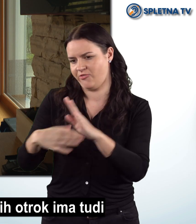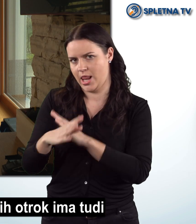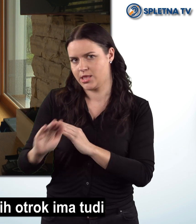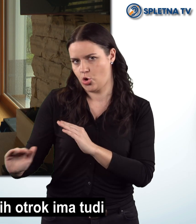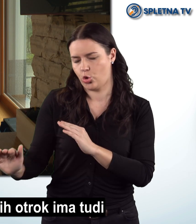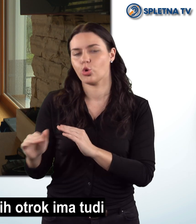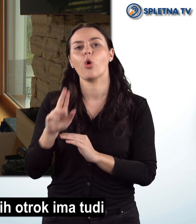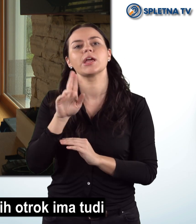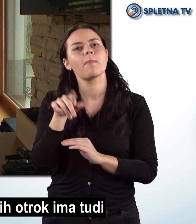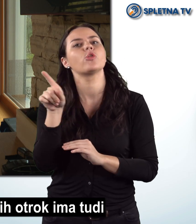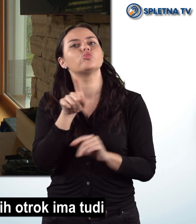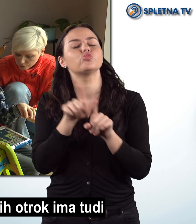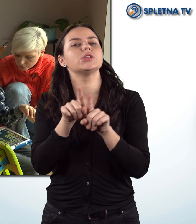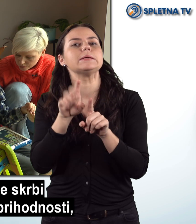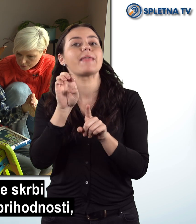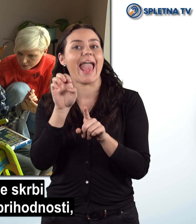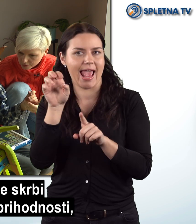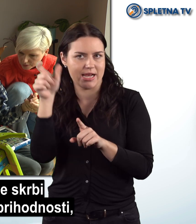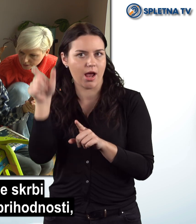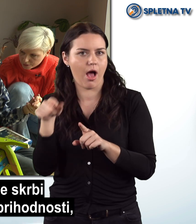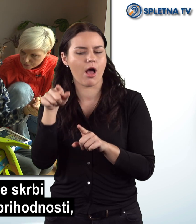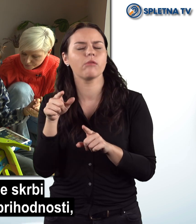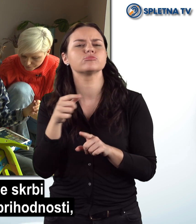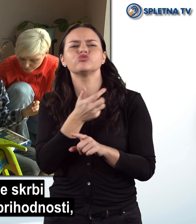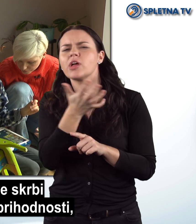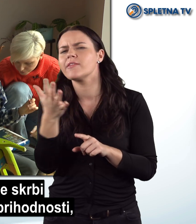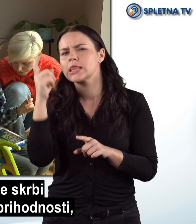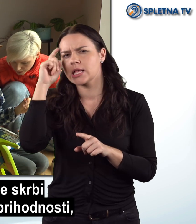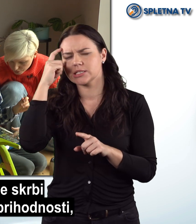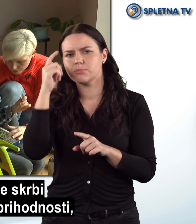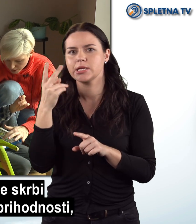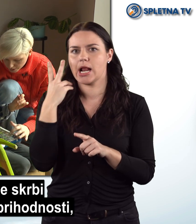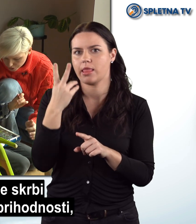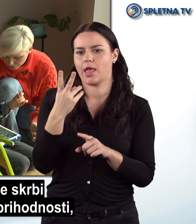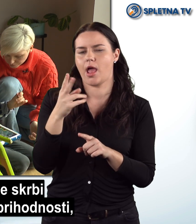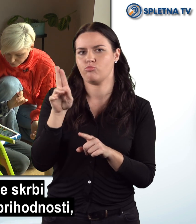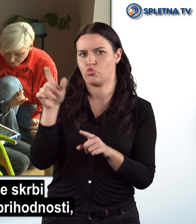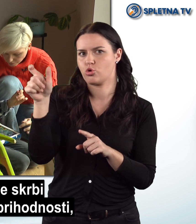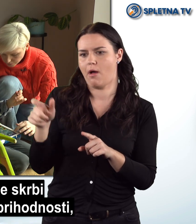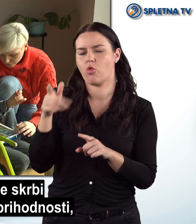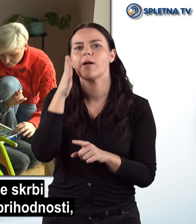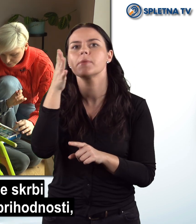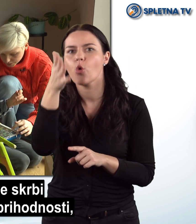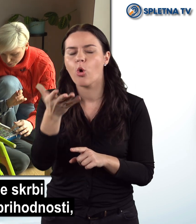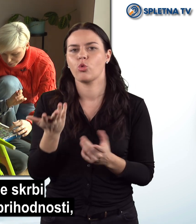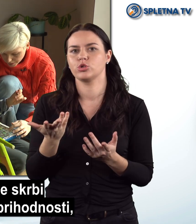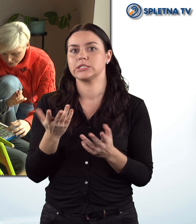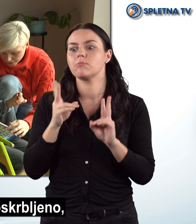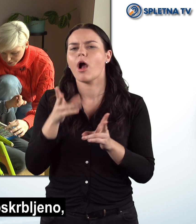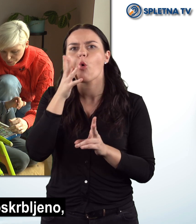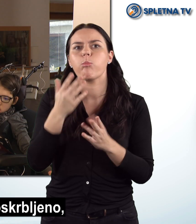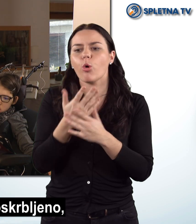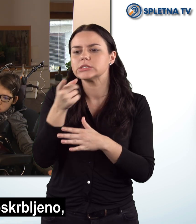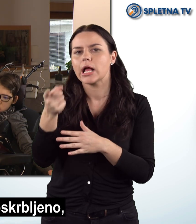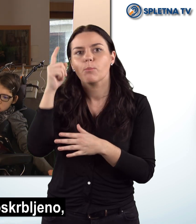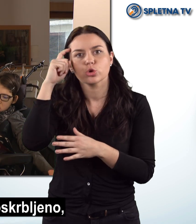Kot vsi starši invalidnih otrok, ima tudi Erika številne skrbi glede Urbanove prihodnosti. Kako bo zanj